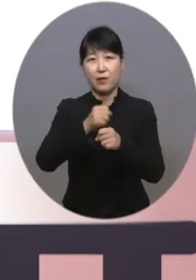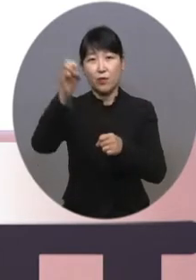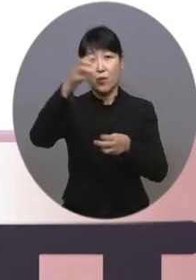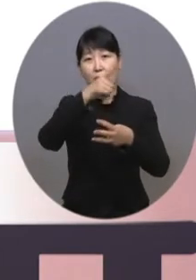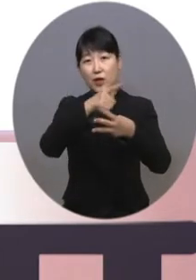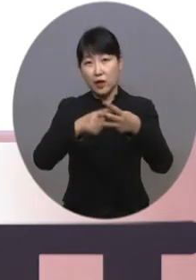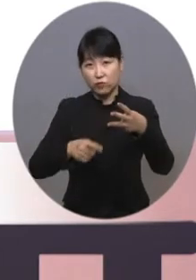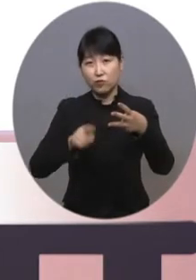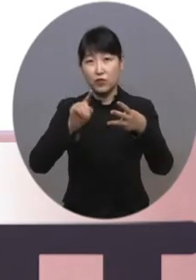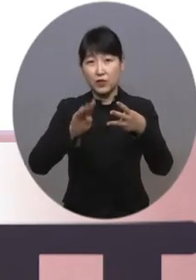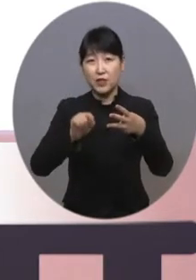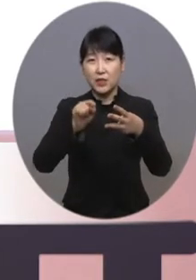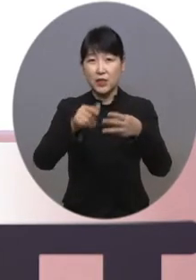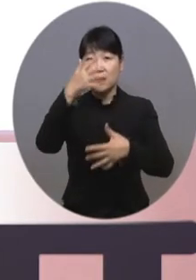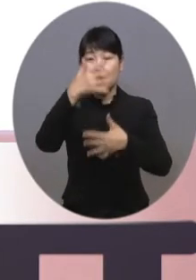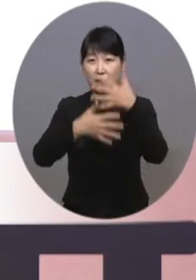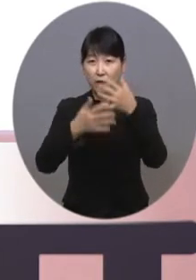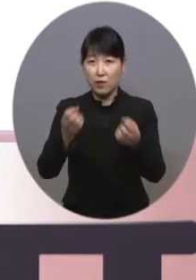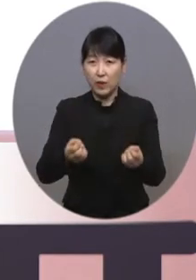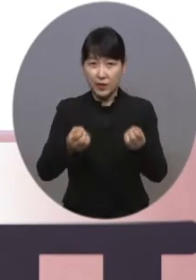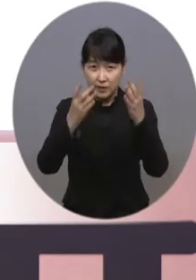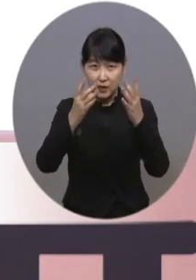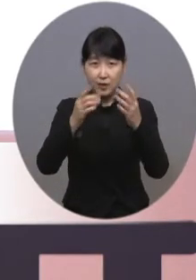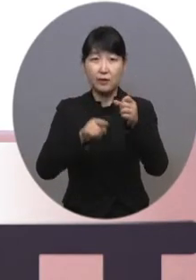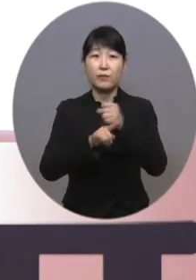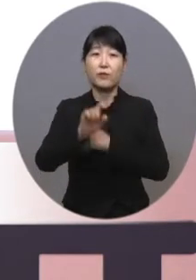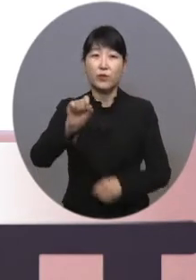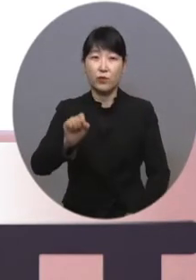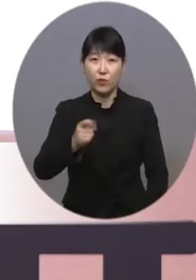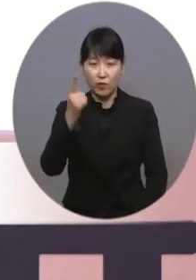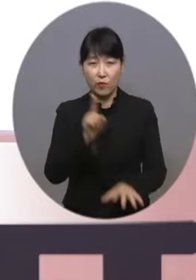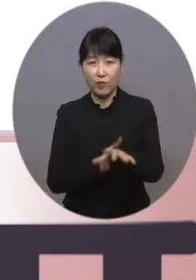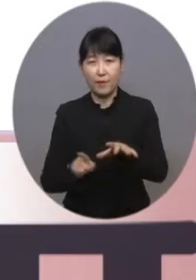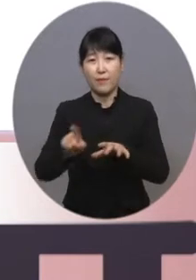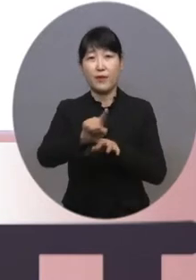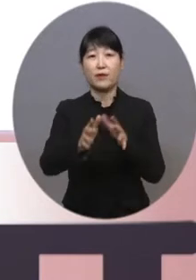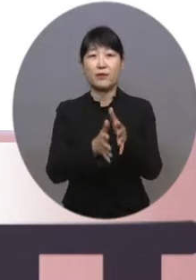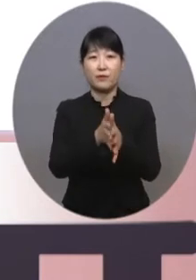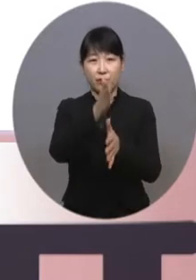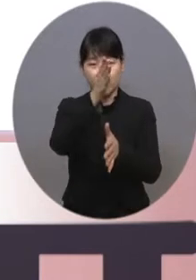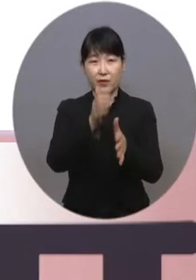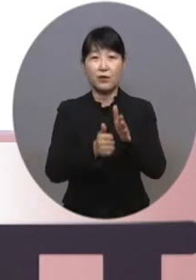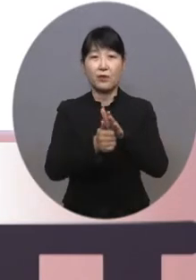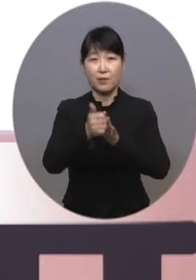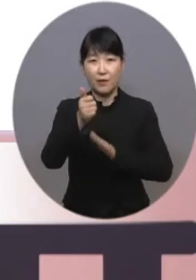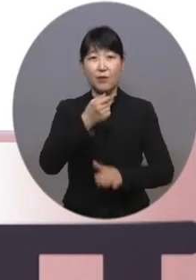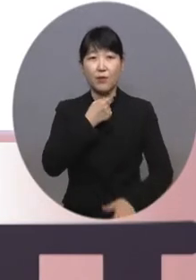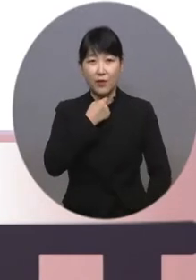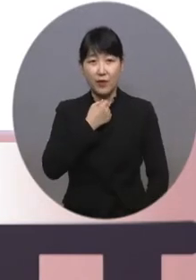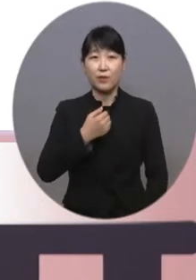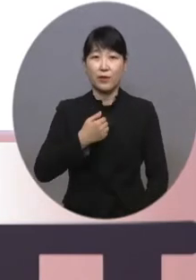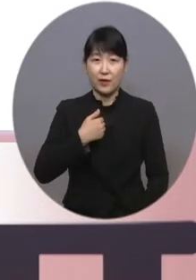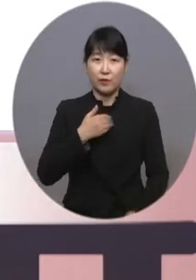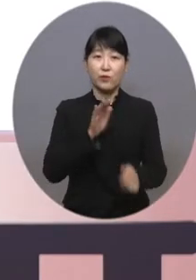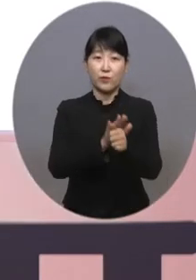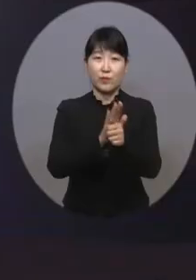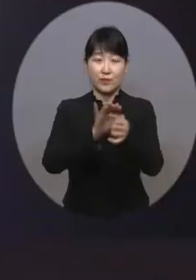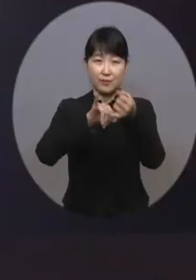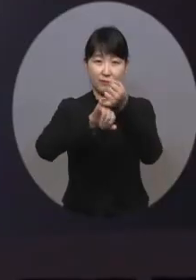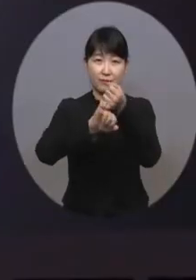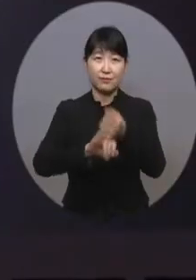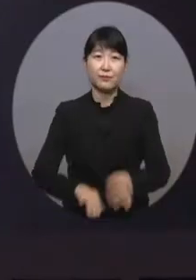이 배려 프리 영화제를 계기로 해야 그런 면에서 선도적인 도시가 되기를 희망하고 저도 힘 있는 대로 돕도록